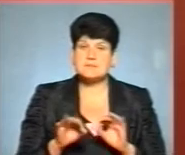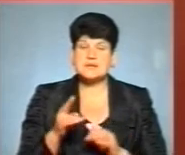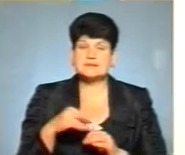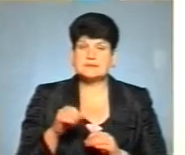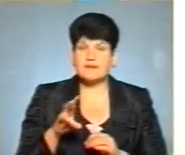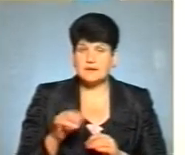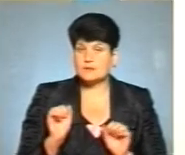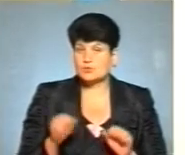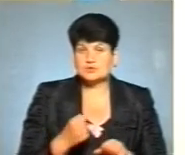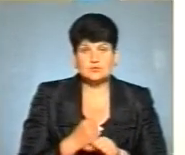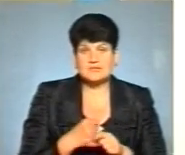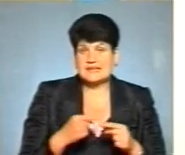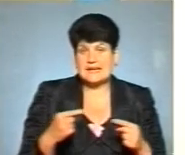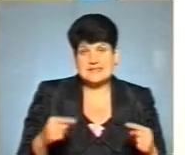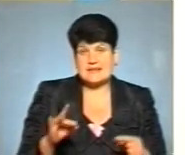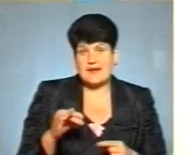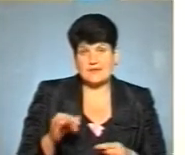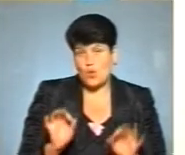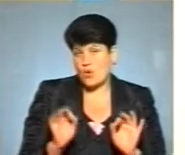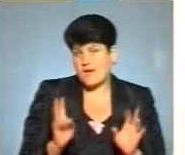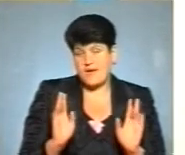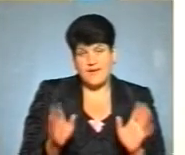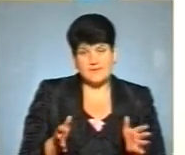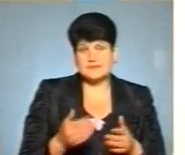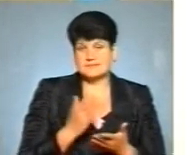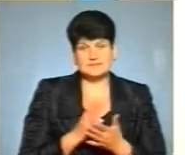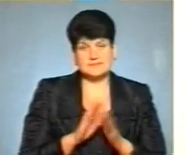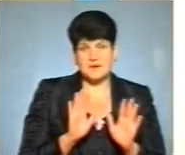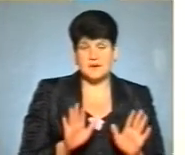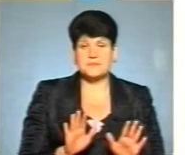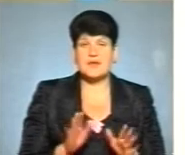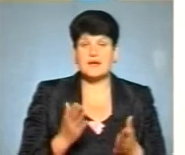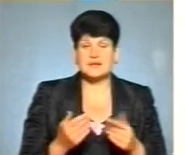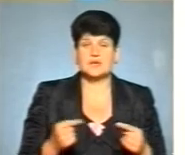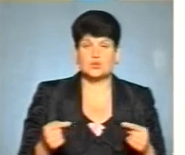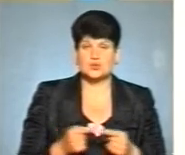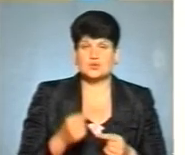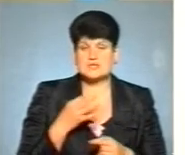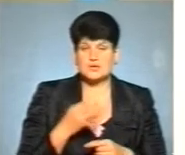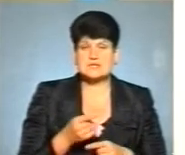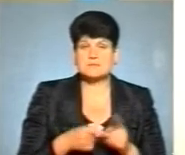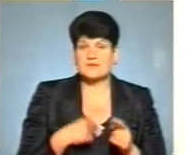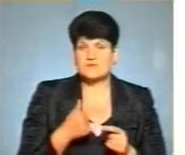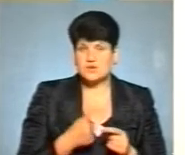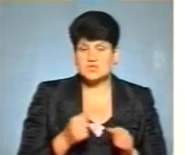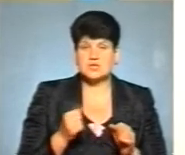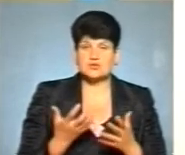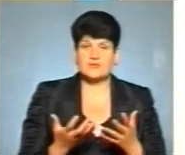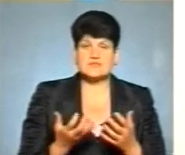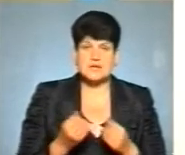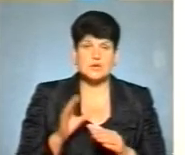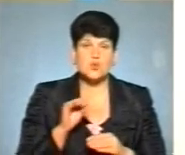зробити, різні рейтинги. Окей, це, ну, це таке, як статистику ми маємо, вони ми її маємо. Але я точно скажу, що за півріччя, якщо брати озвучене